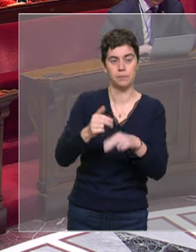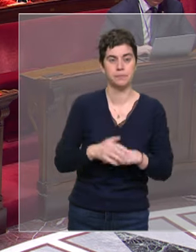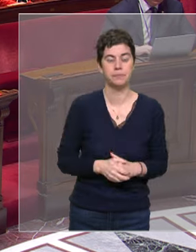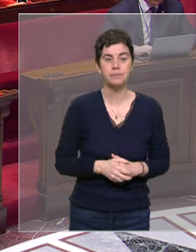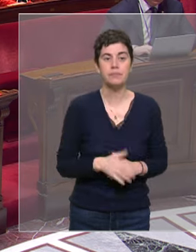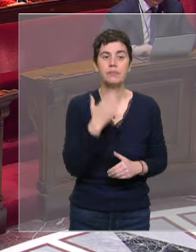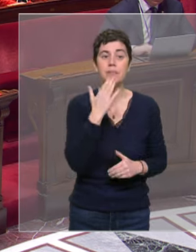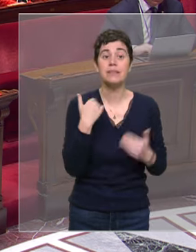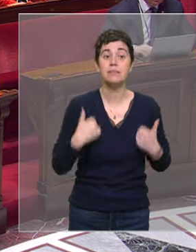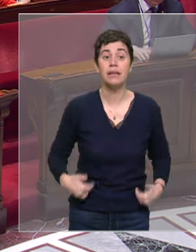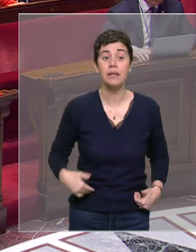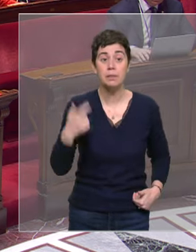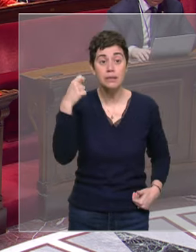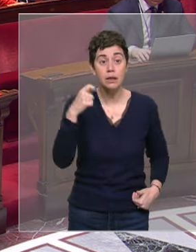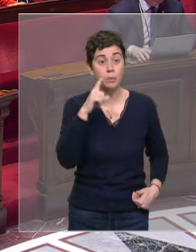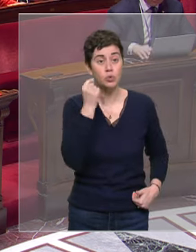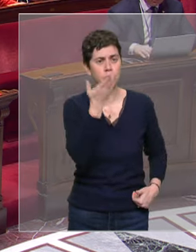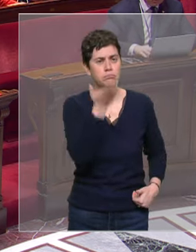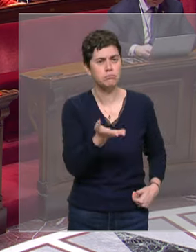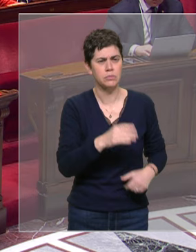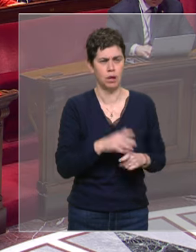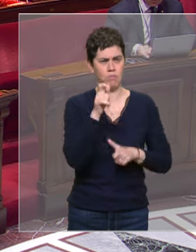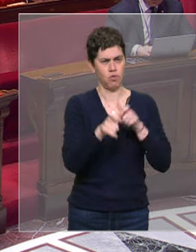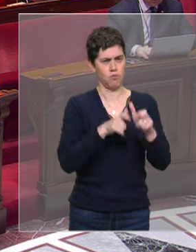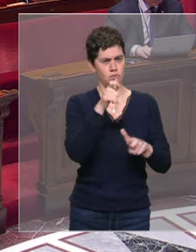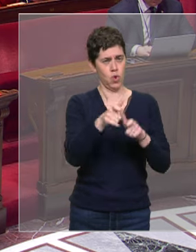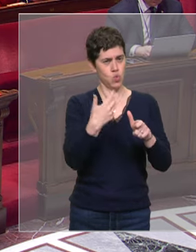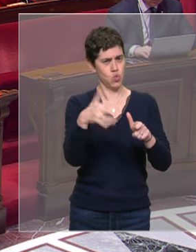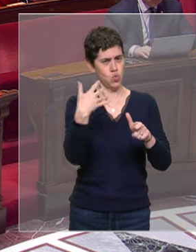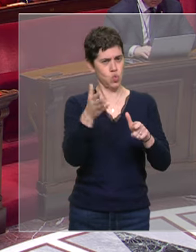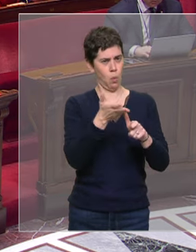Merci Madame la Présidente. Monsieur Lachaud, les mots ont un sens.